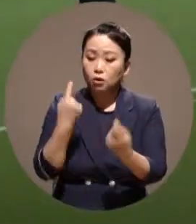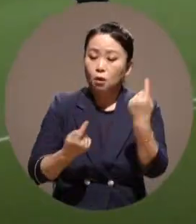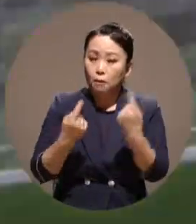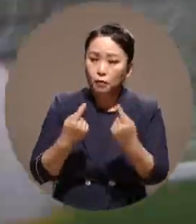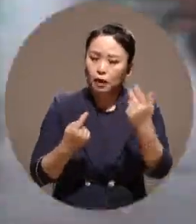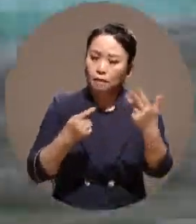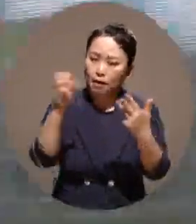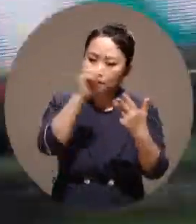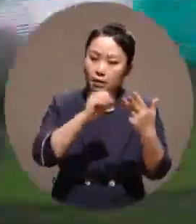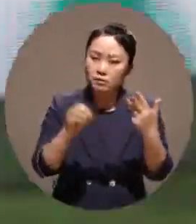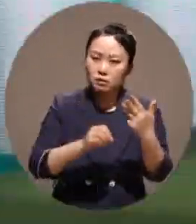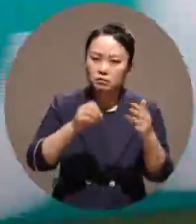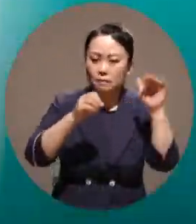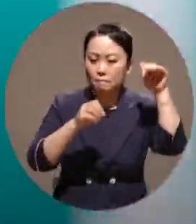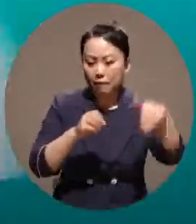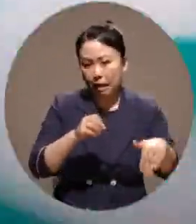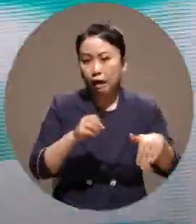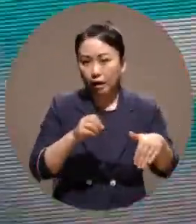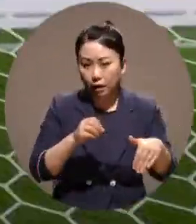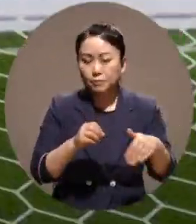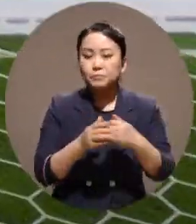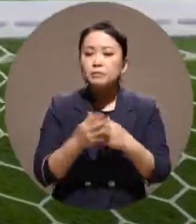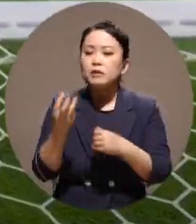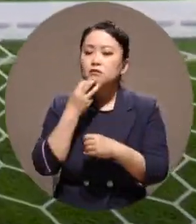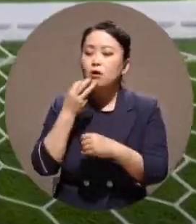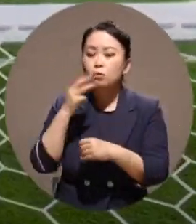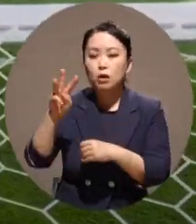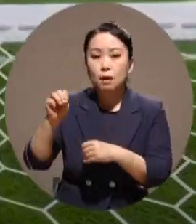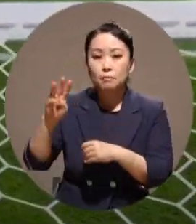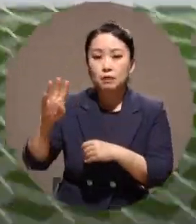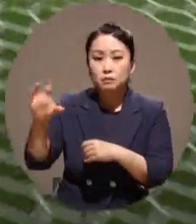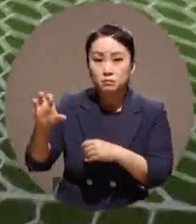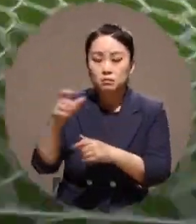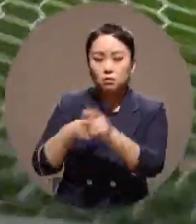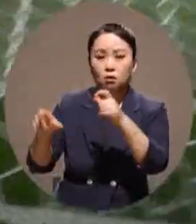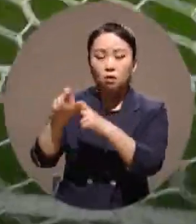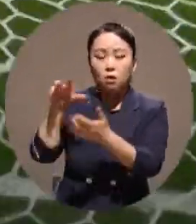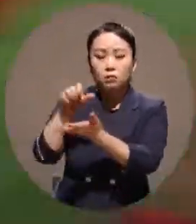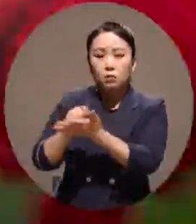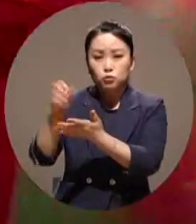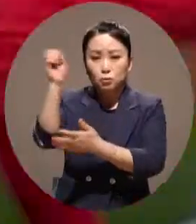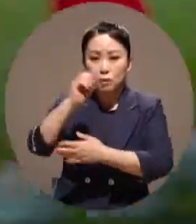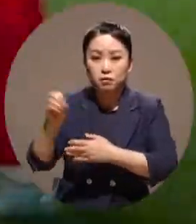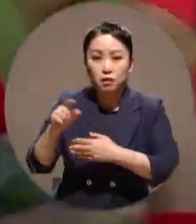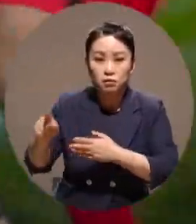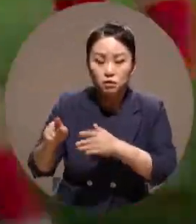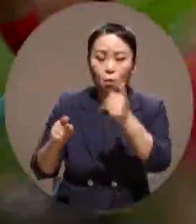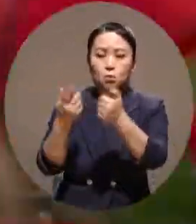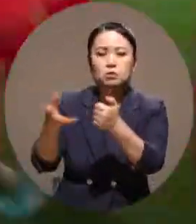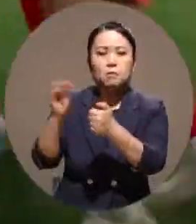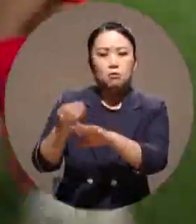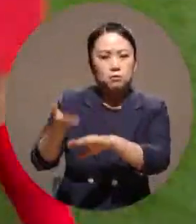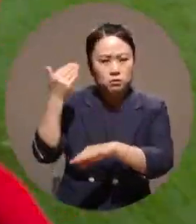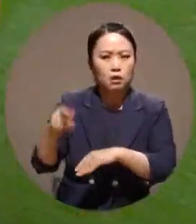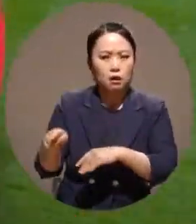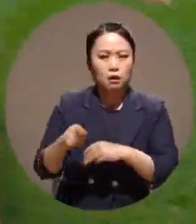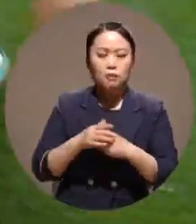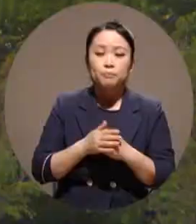약 8%포인트가 떨어진 만큼 서울 MBC는 점유율이 올라 매출액이 50억 원이 넘게